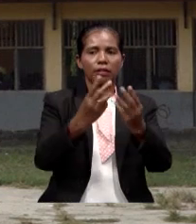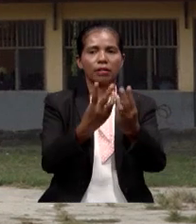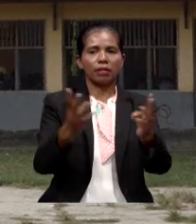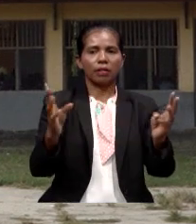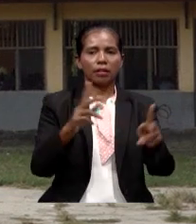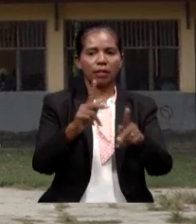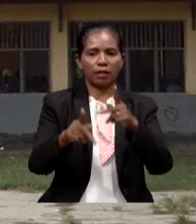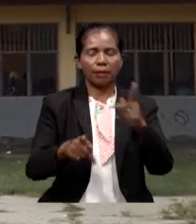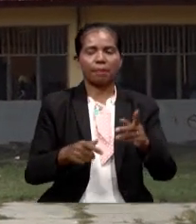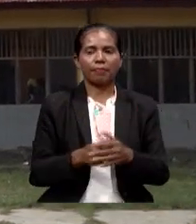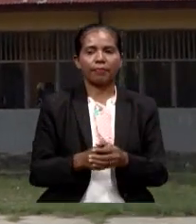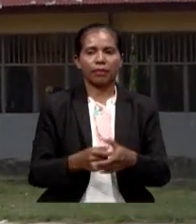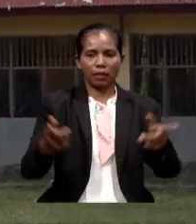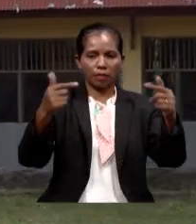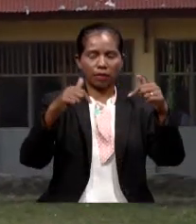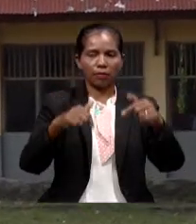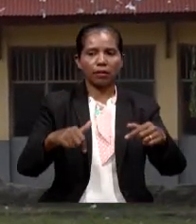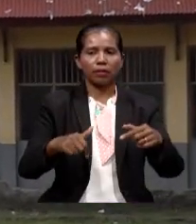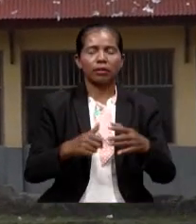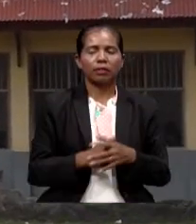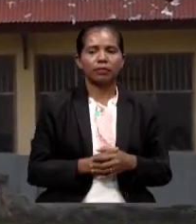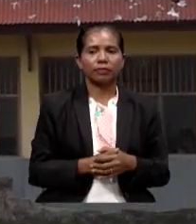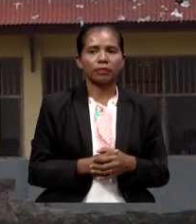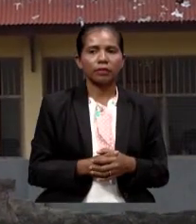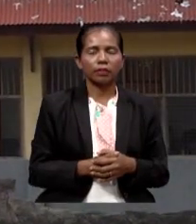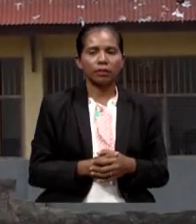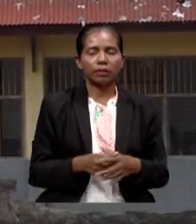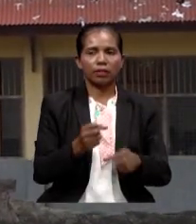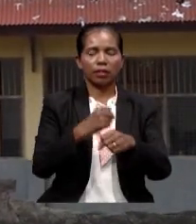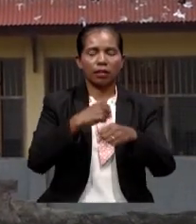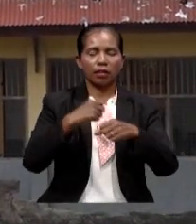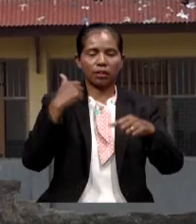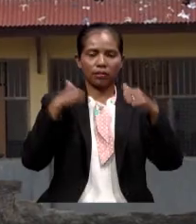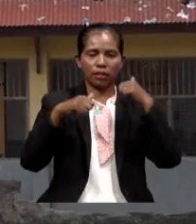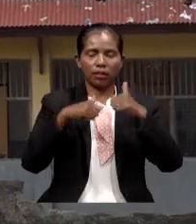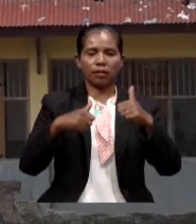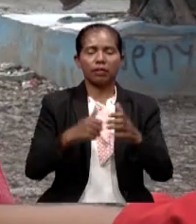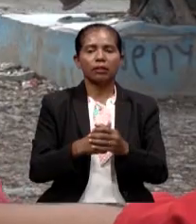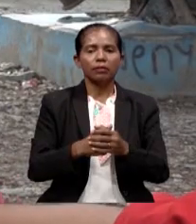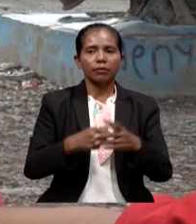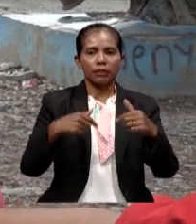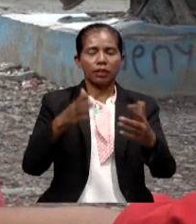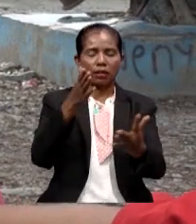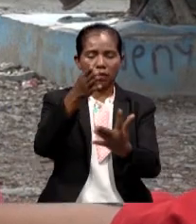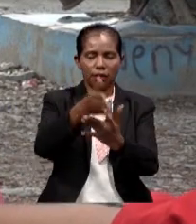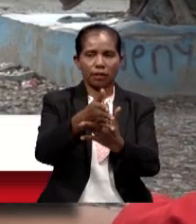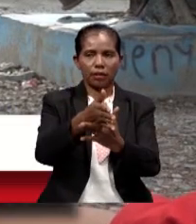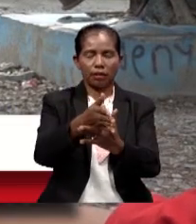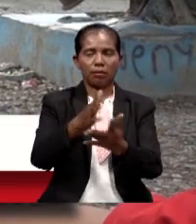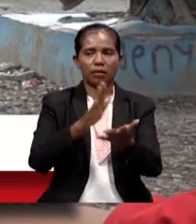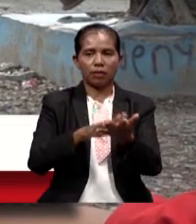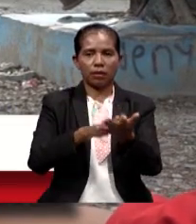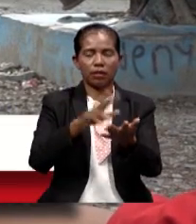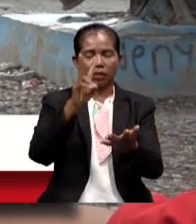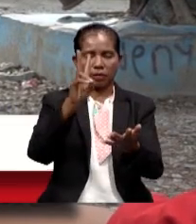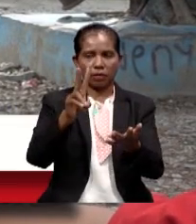ema liur muso dalruma mai ansa sirahalu representa mai. I eskola nemus eskola iha rua. Basic